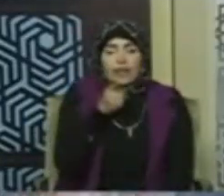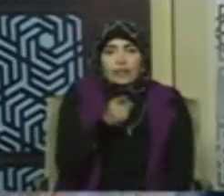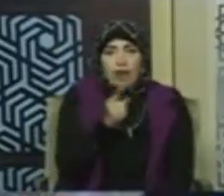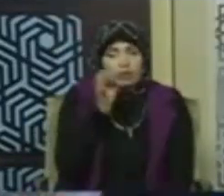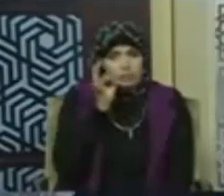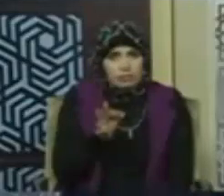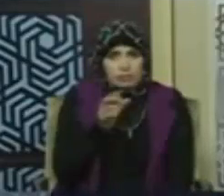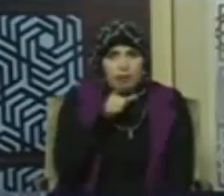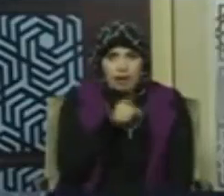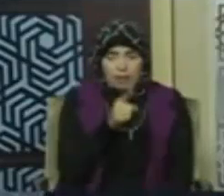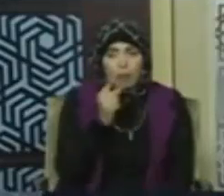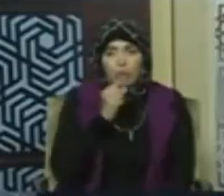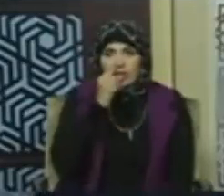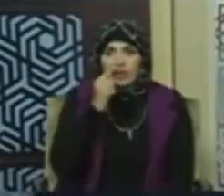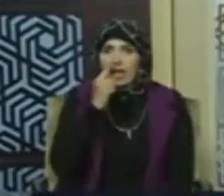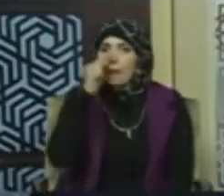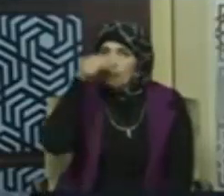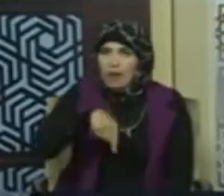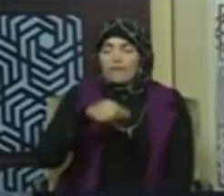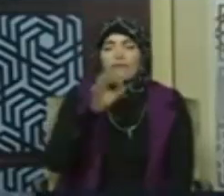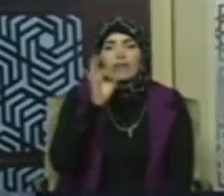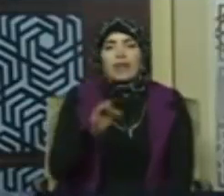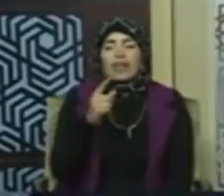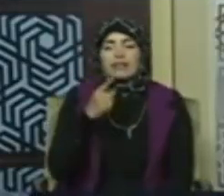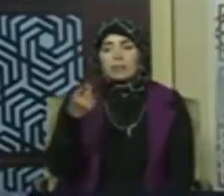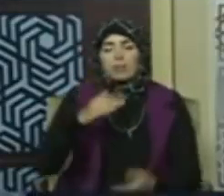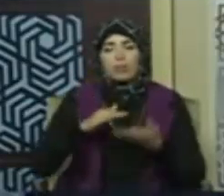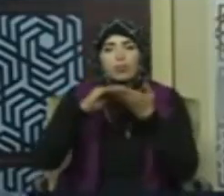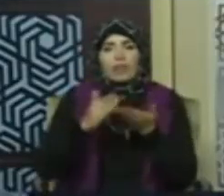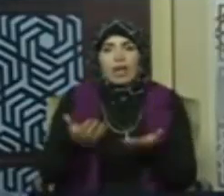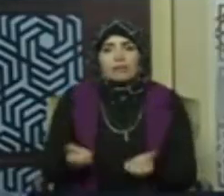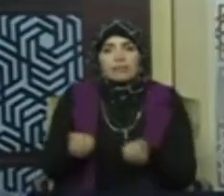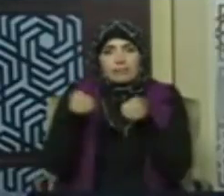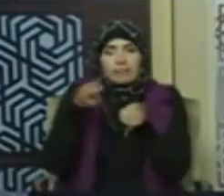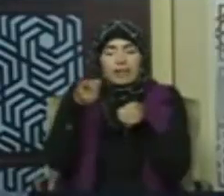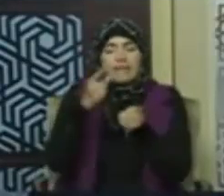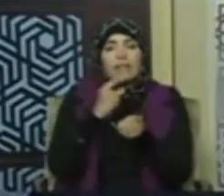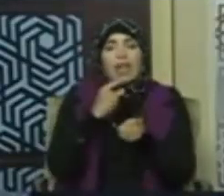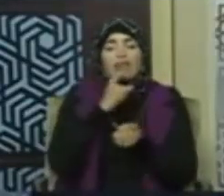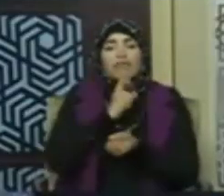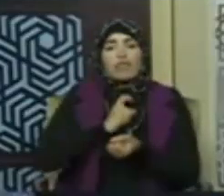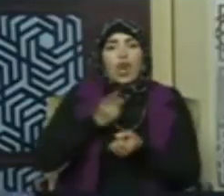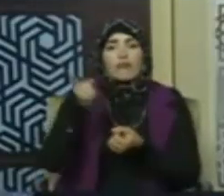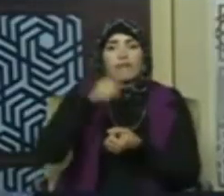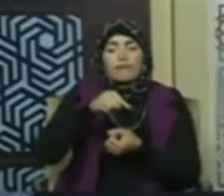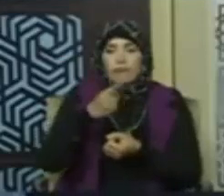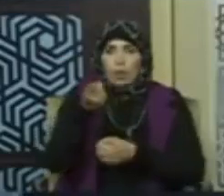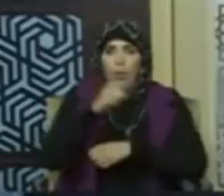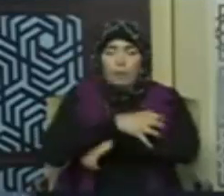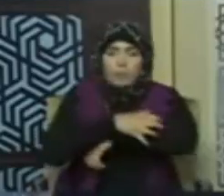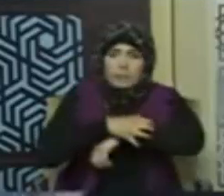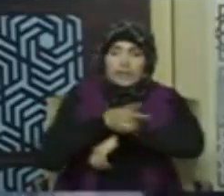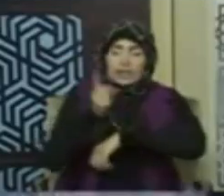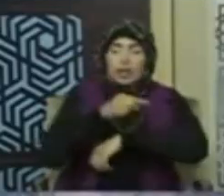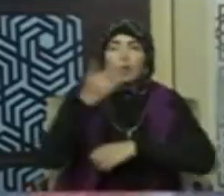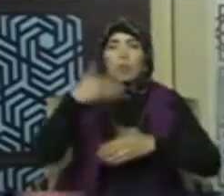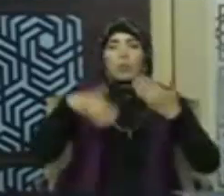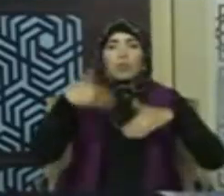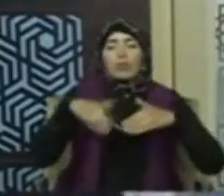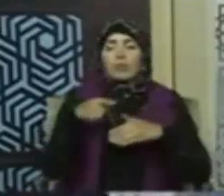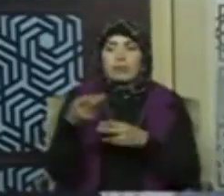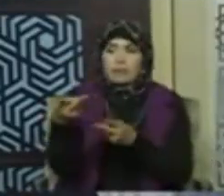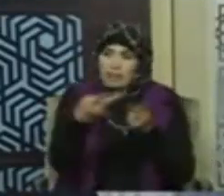والدين يحتم إعانة الضعيف وإعانة المحتاج والمسكين وذوي الاحتياجات